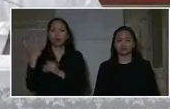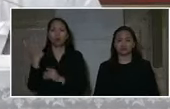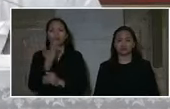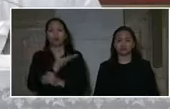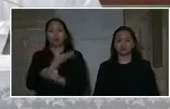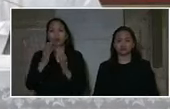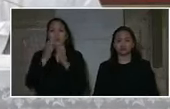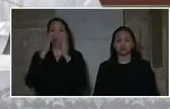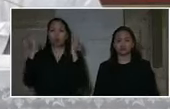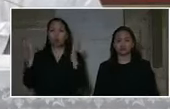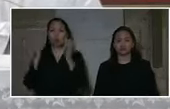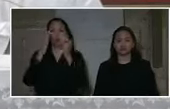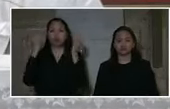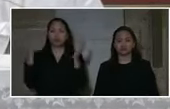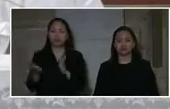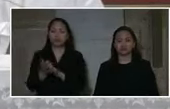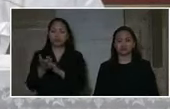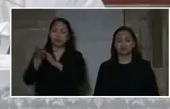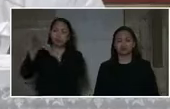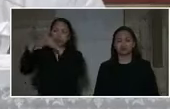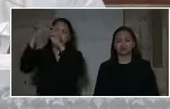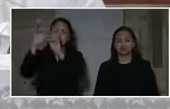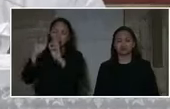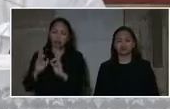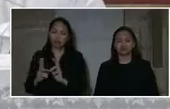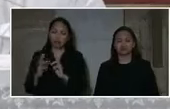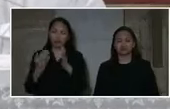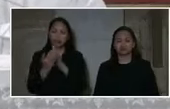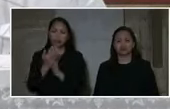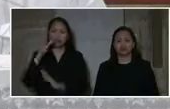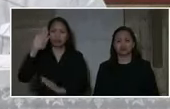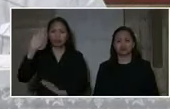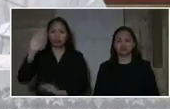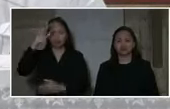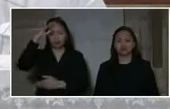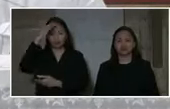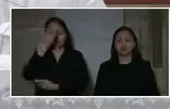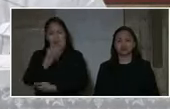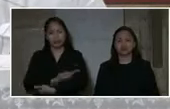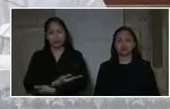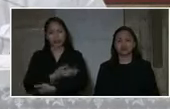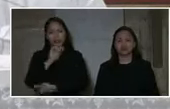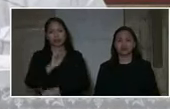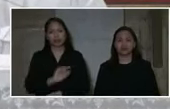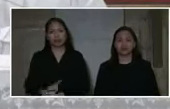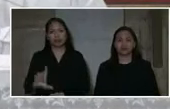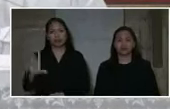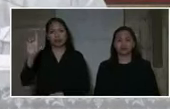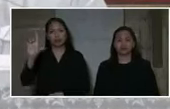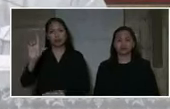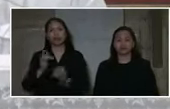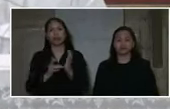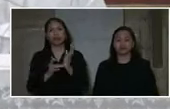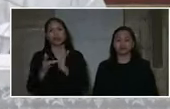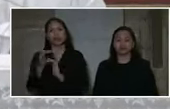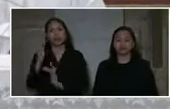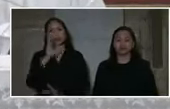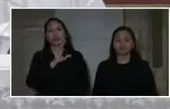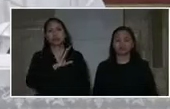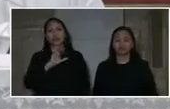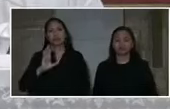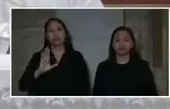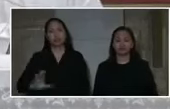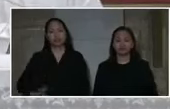ang pagpupuri sa kararangal mo sa pamamagitan ng iyong anak na aming Panginoong Hesukristo.